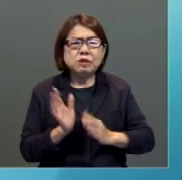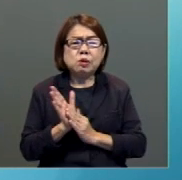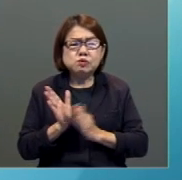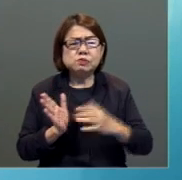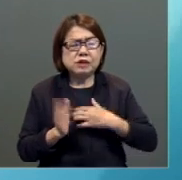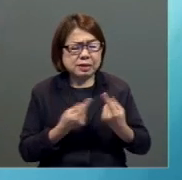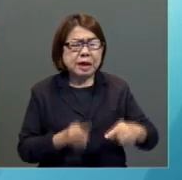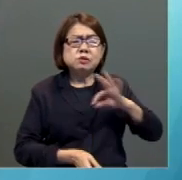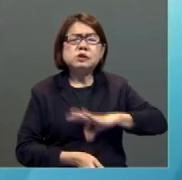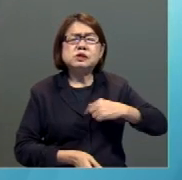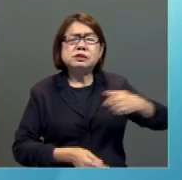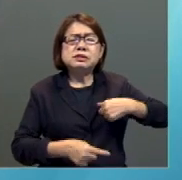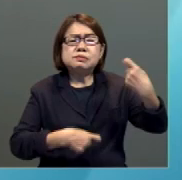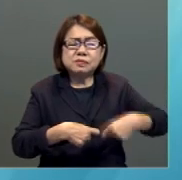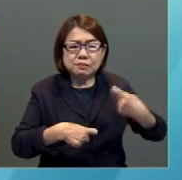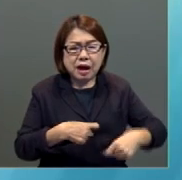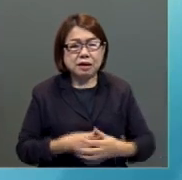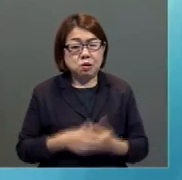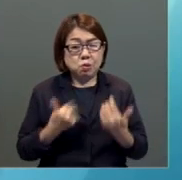ก็คือฟิวส์เมื่อวานนี้นำเสนอประชุมไปแล้วนะครับว่าโดยส่วนใหญ่ให้ความร่วมมือดีแต่วันนี้ครับผมก็สะท้อนใจเหมือนกันไม่รู้จะชมดีหรือจะเย็นอย่างไรดีนะครับแต่ตัวเลขก็จะชมก็คงจะลำบากใจแล้วครับเพราะว่าวันนี้วันที่7